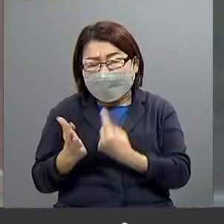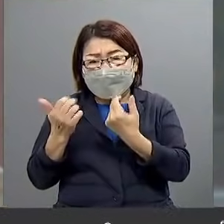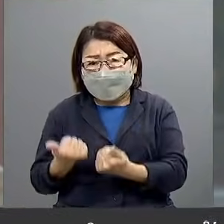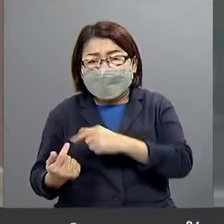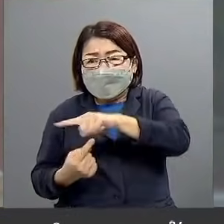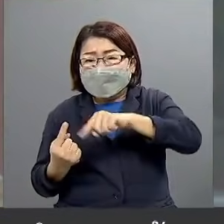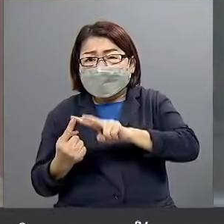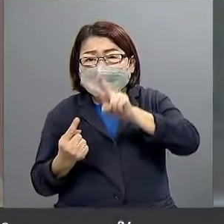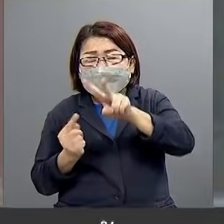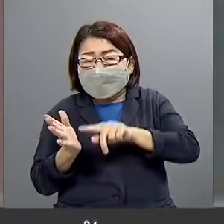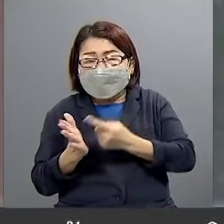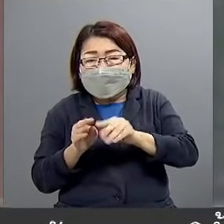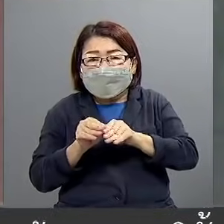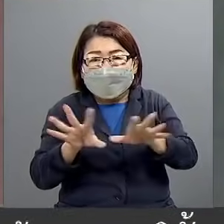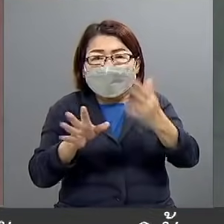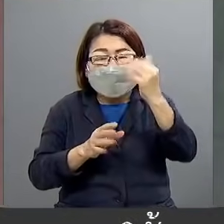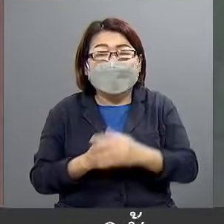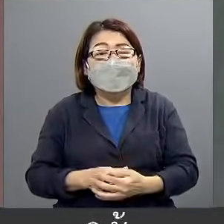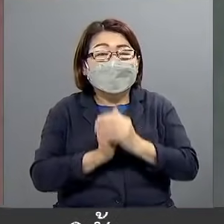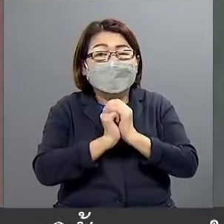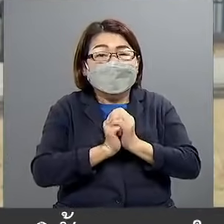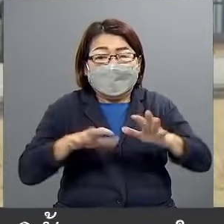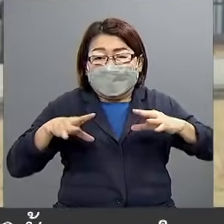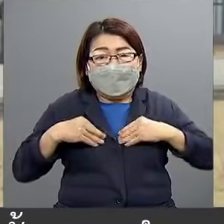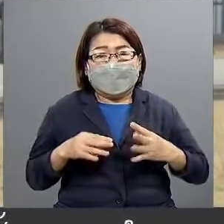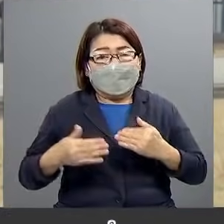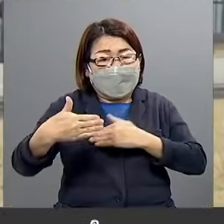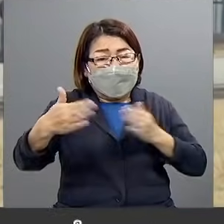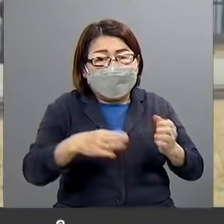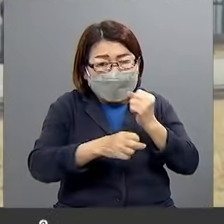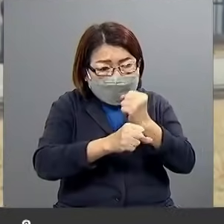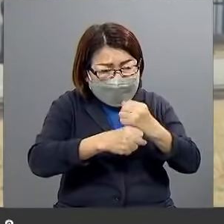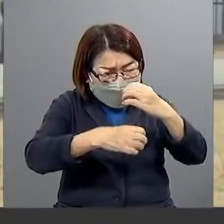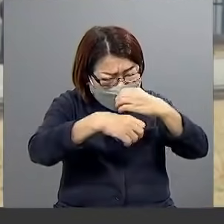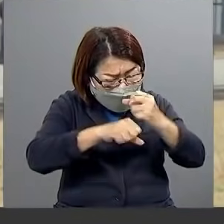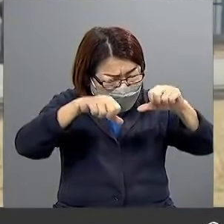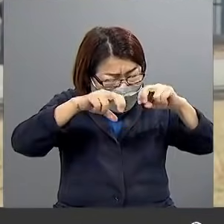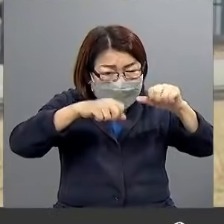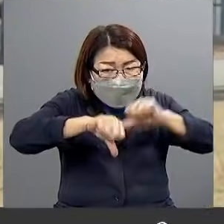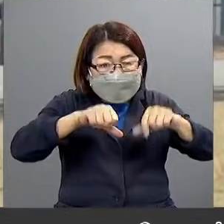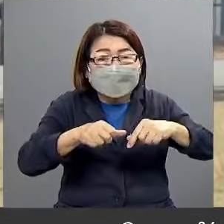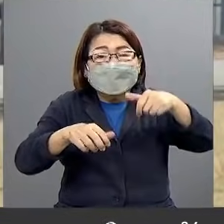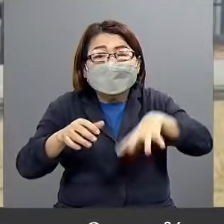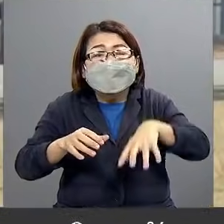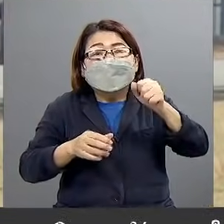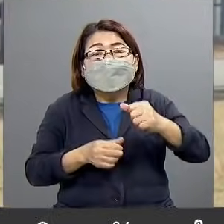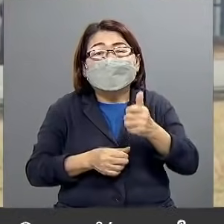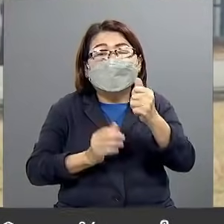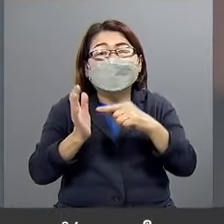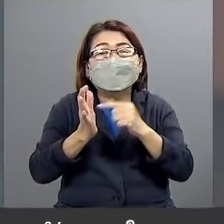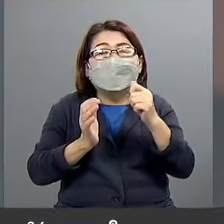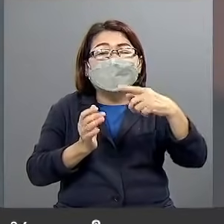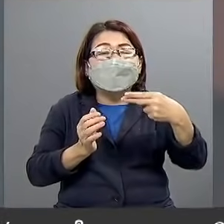เสธข้อกล่าวหากรณีเชื้อหลุดออกมาจากห้องปฏิบัติการในเมืองอู่ฮั่นค่ะพร้อมทั้งระบุว่าสหรัฐอเมริกาและประเท